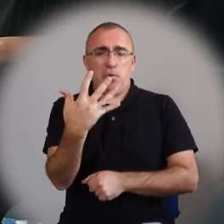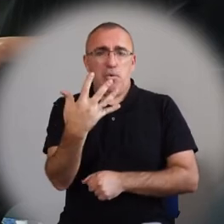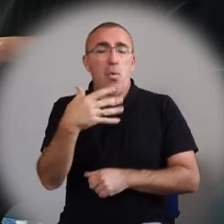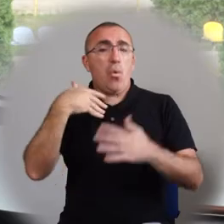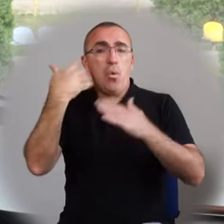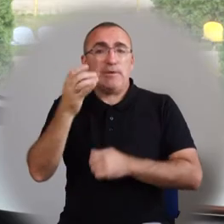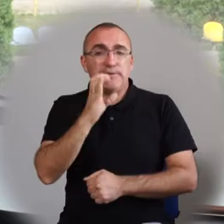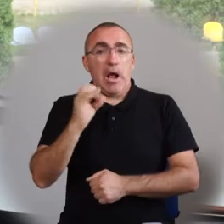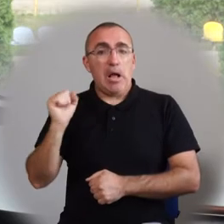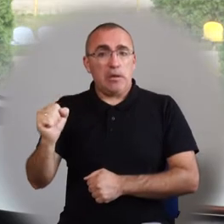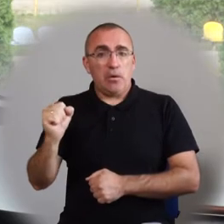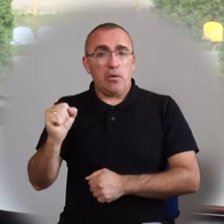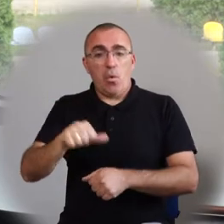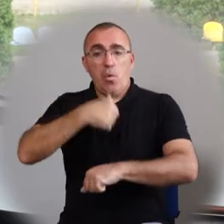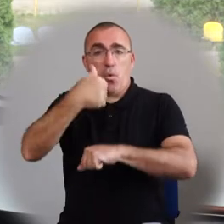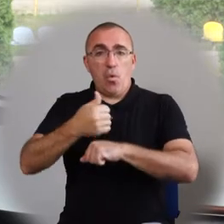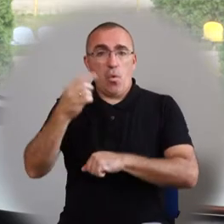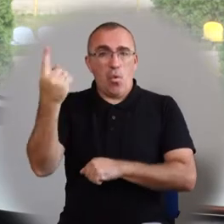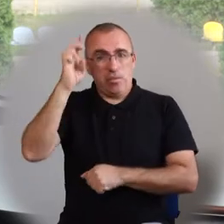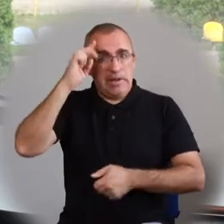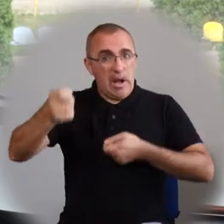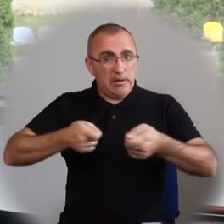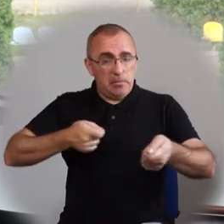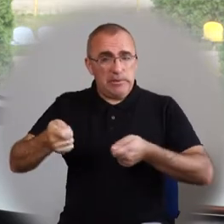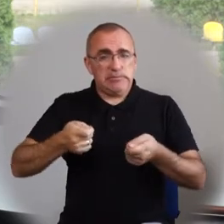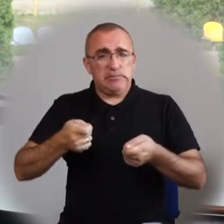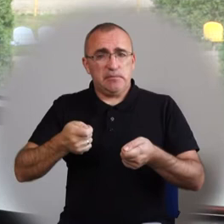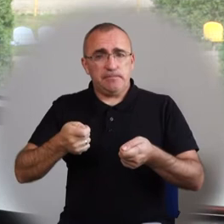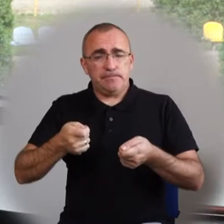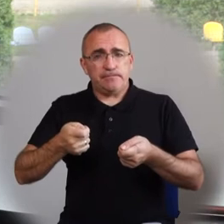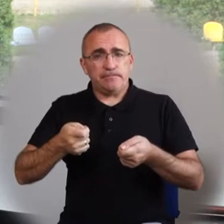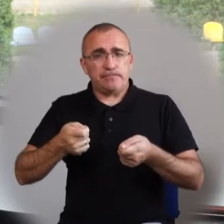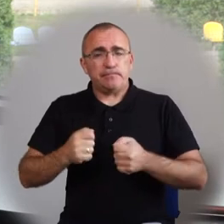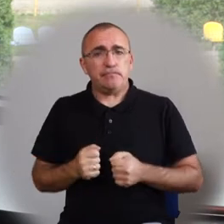5 років, коли Сергій Анатолійович очолював обласну державну адміністрацію і